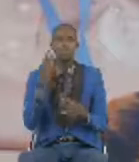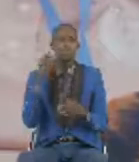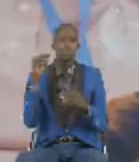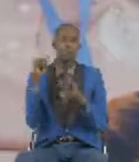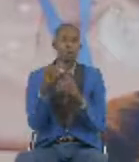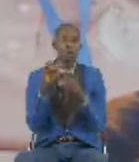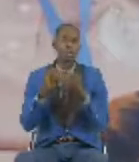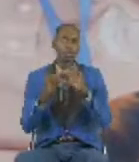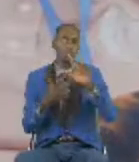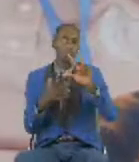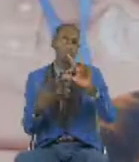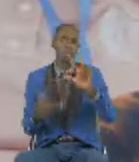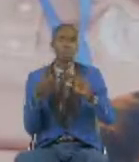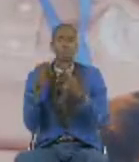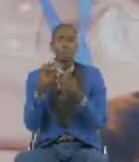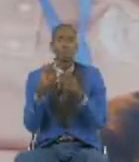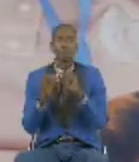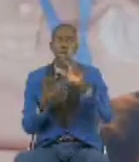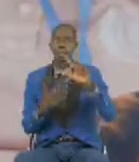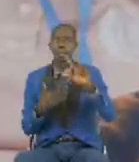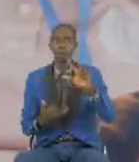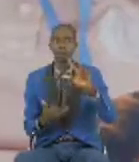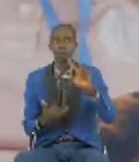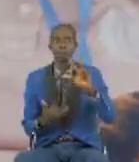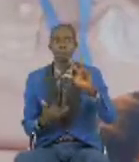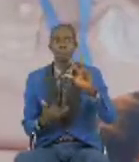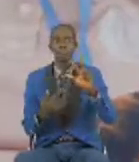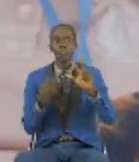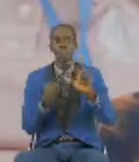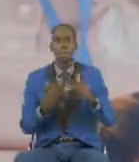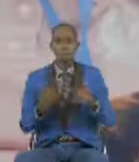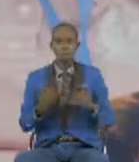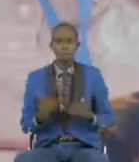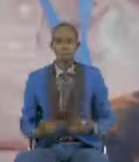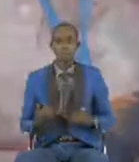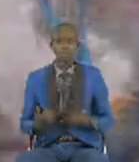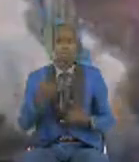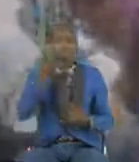Troisième point maintenant, la puissance de